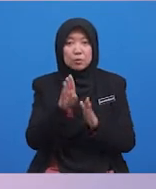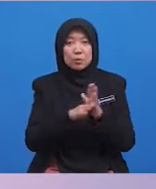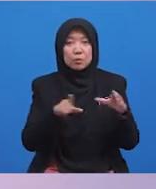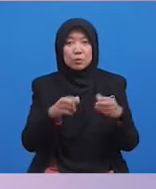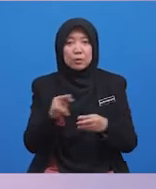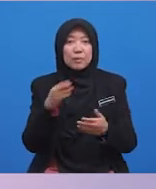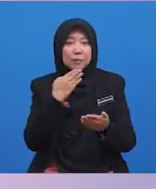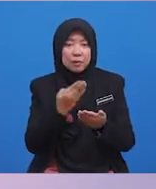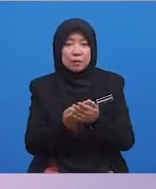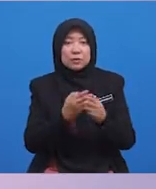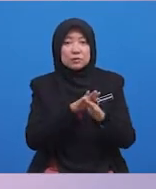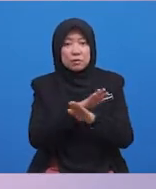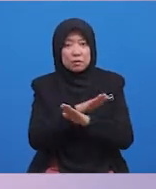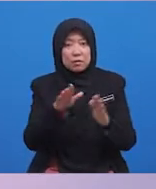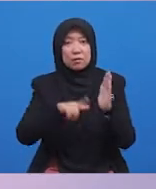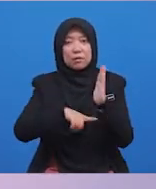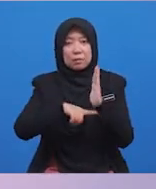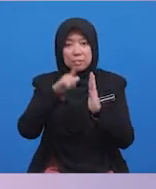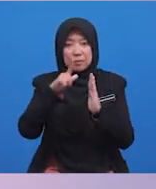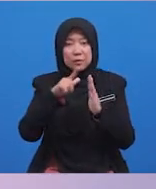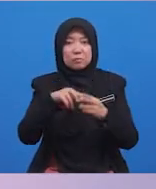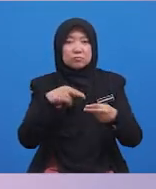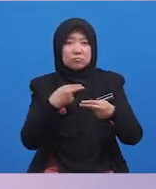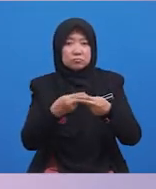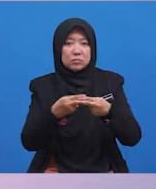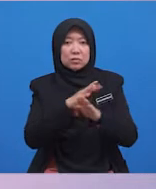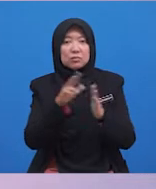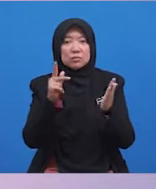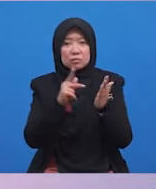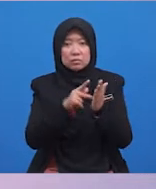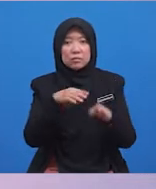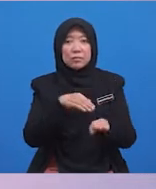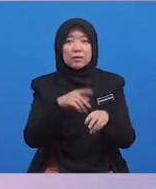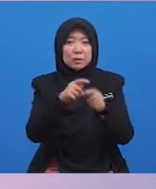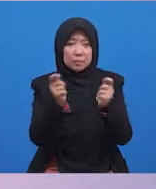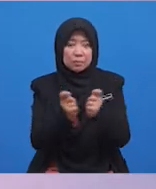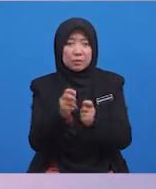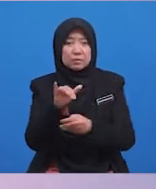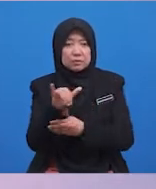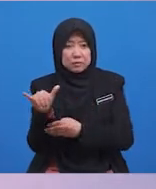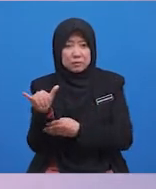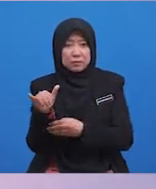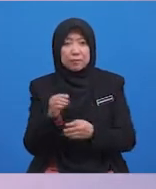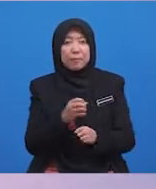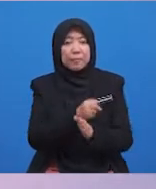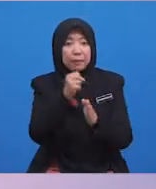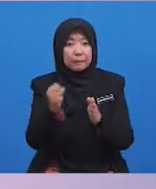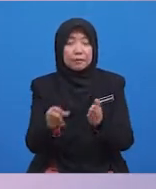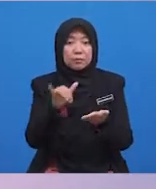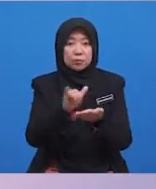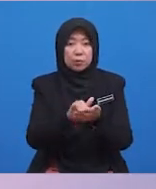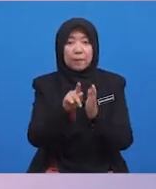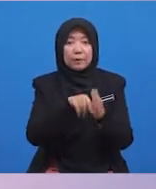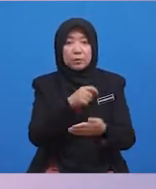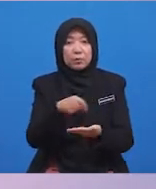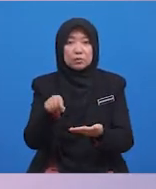perbuatan yang baik, janganlah berlebihan sehingga tidak kena pada tempatnya. Di samping itu, penulis